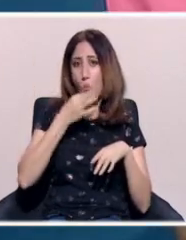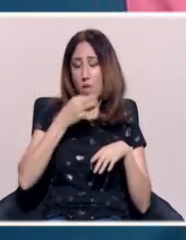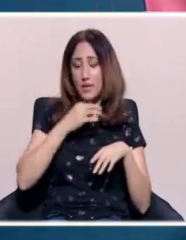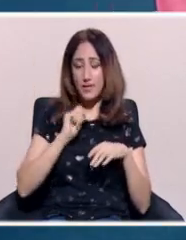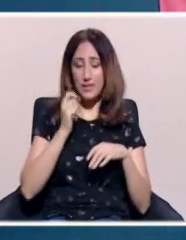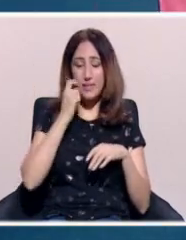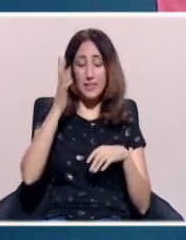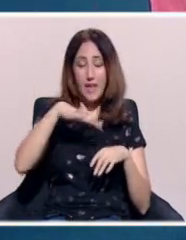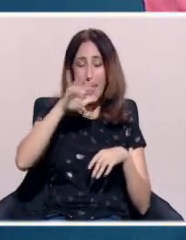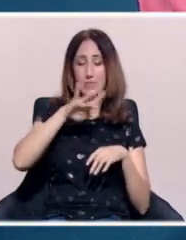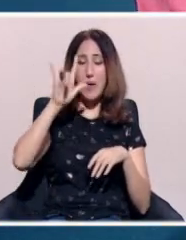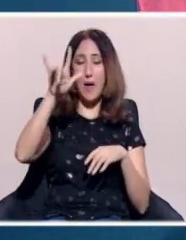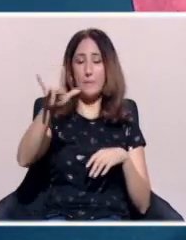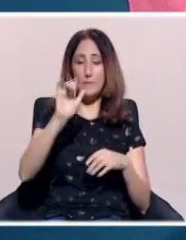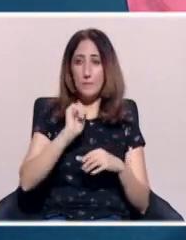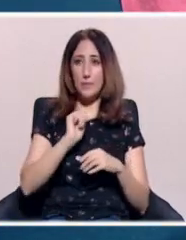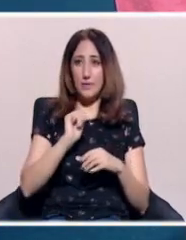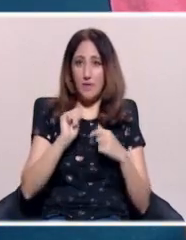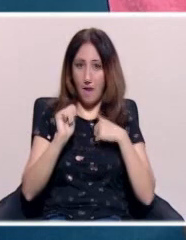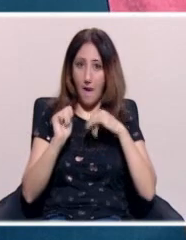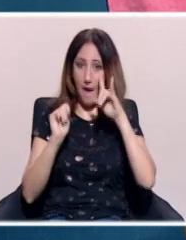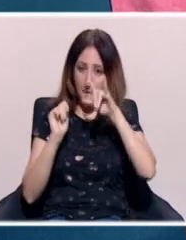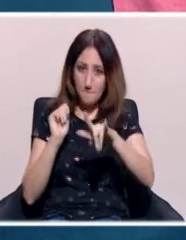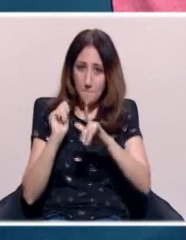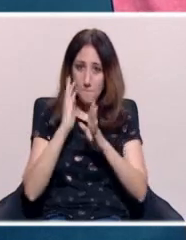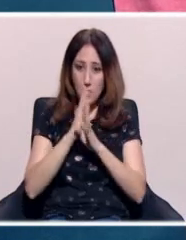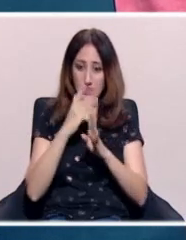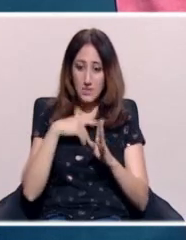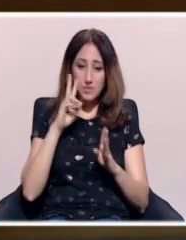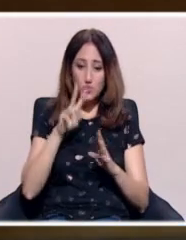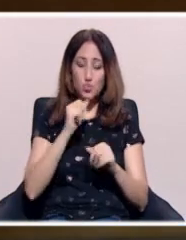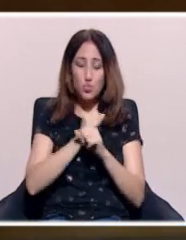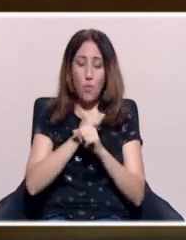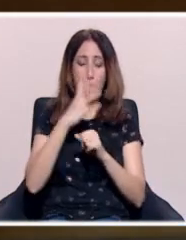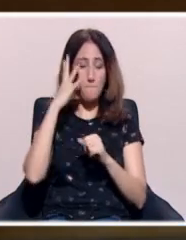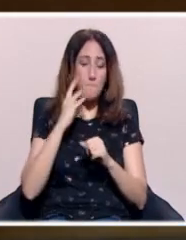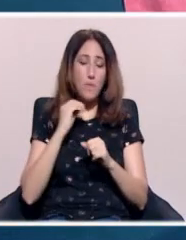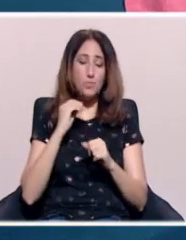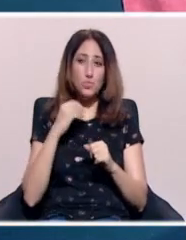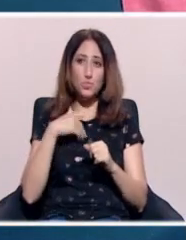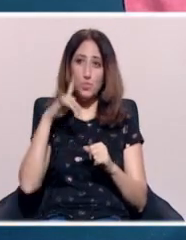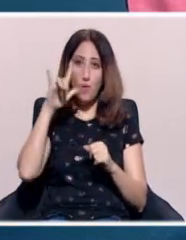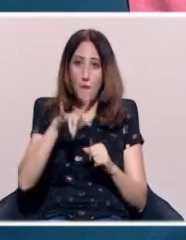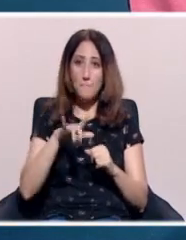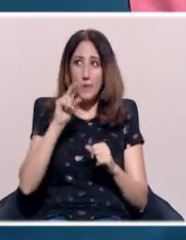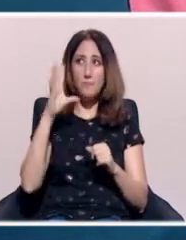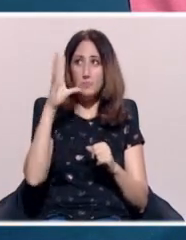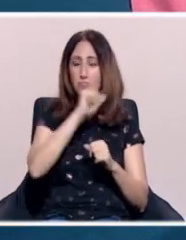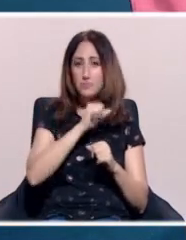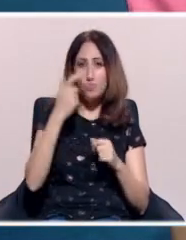فالناس حبتها وانا حبيتها، لاني شايف ان حبيت فيه ايه؟ حبيت فيه غموضه،